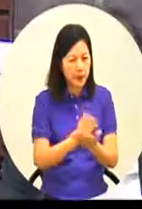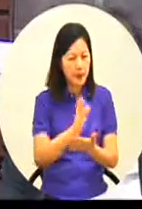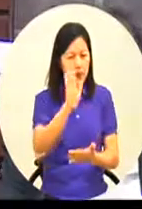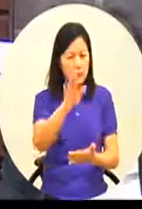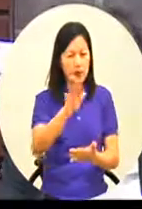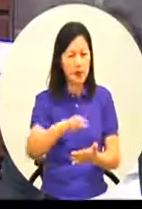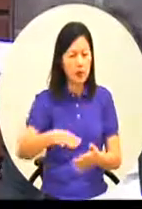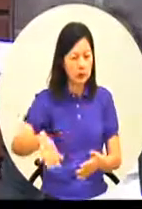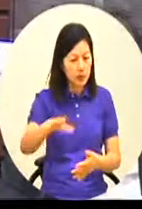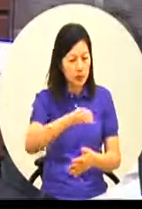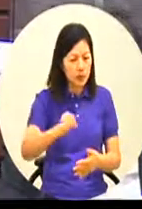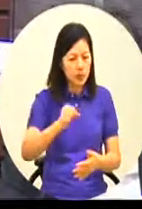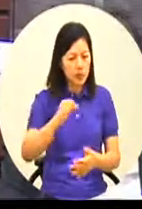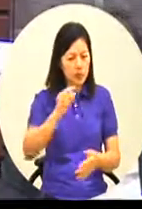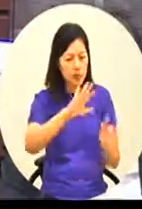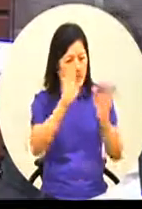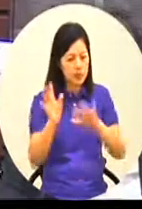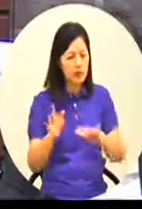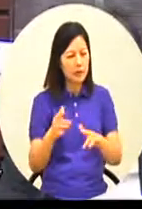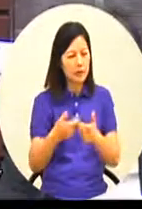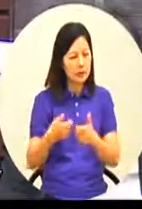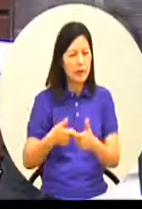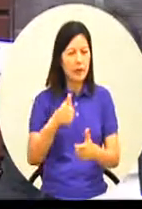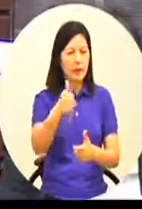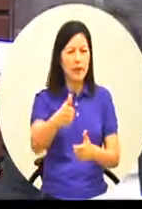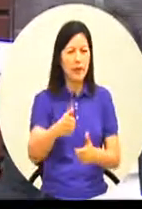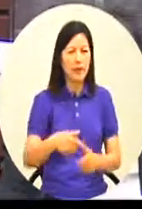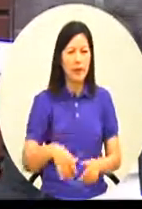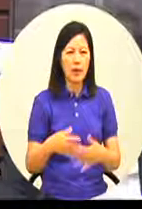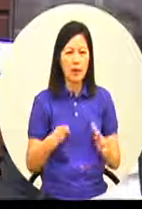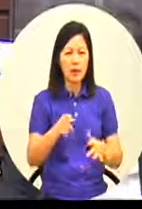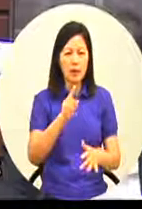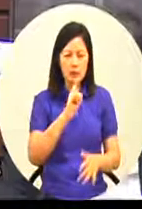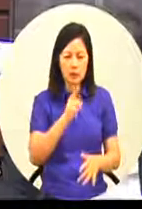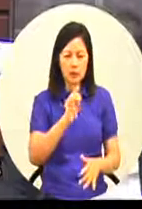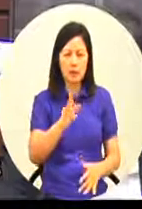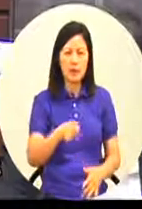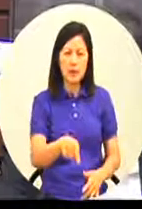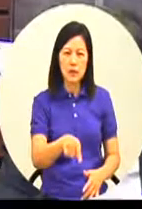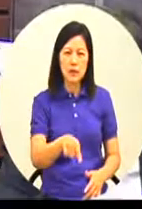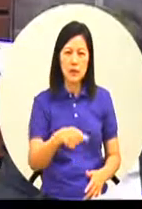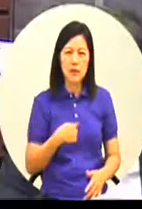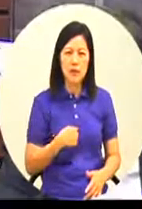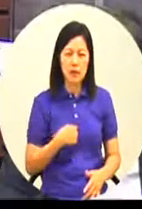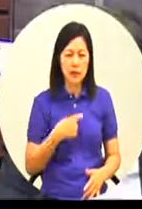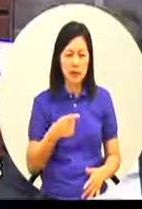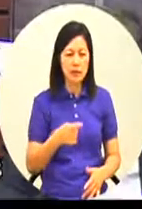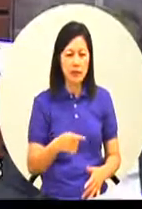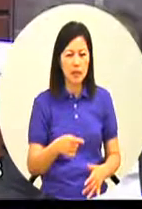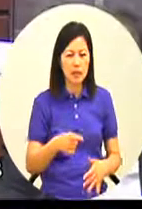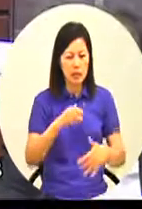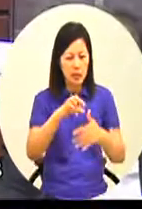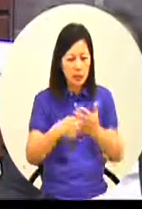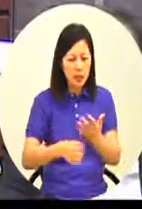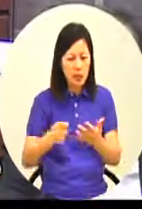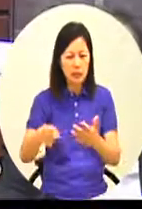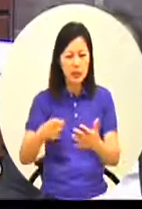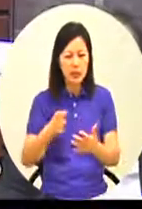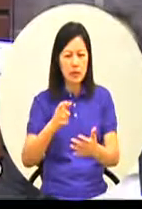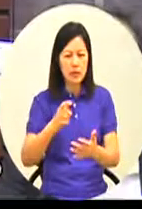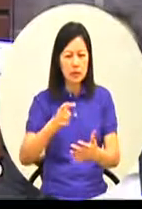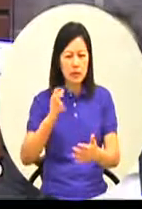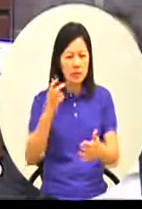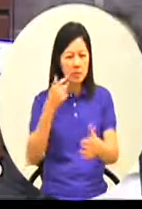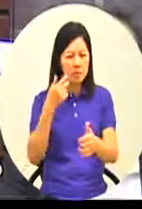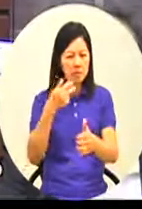式是非常好的哦，不要是说我们都把它，这个并不是说我们要把它制服化。把它规格化，并不是这种意思，